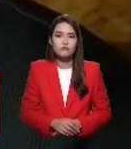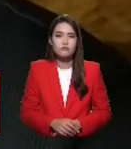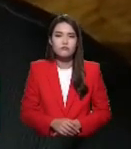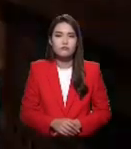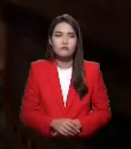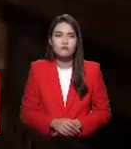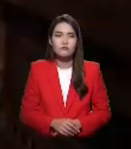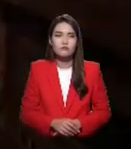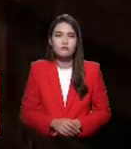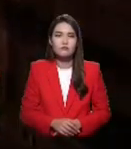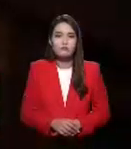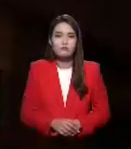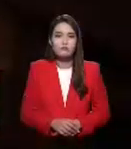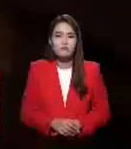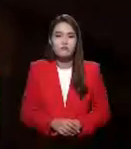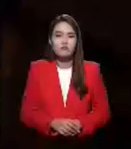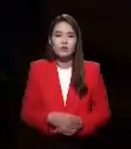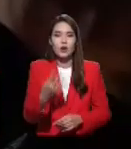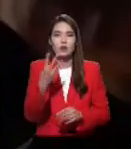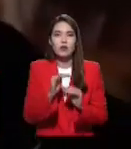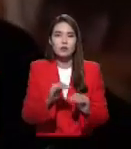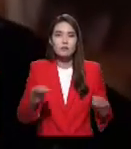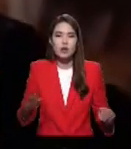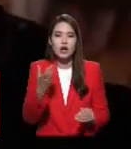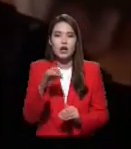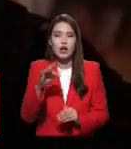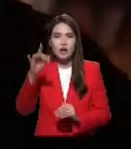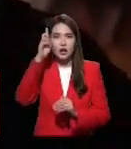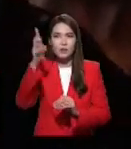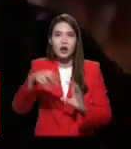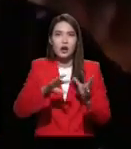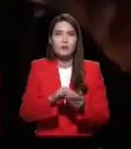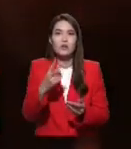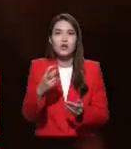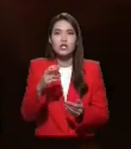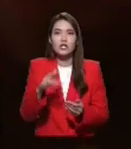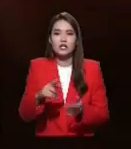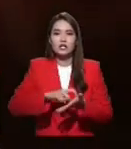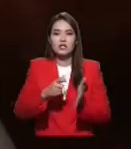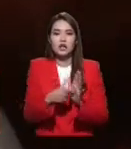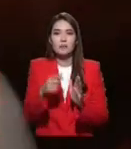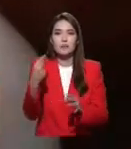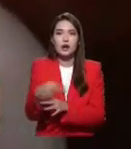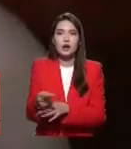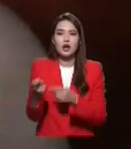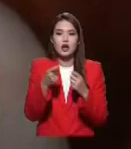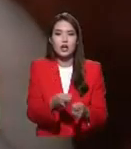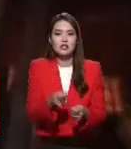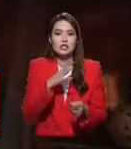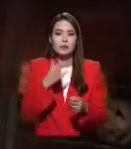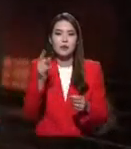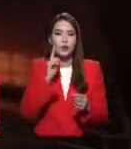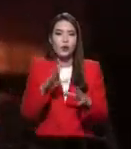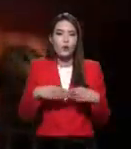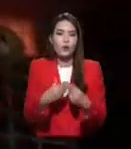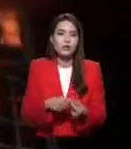Ем болсын. Төрт баланың анасы Әйгерім мемлекет берген грантқа 200 бөдене сатып алыпты. Басында қиналғанмен қазір отбасылық бизнеске